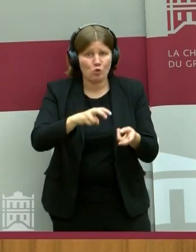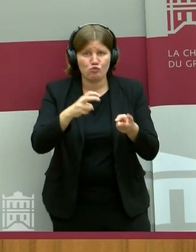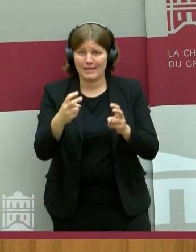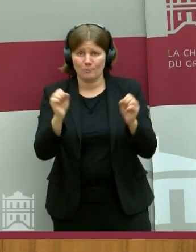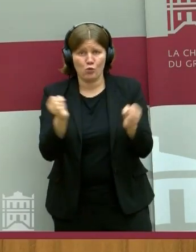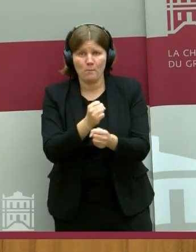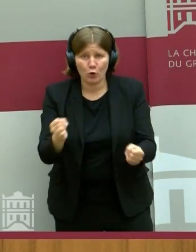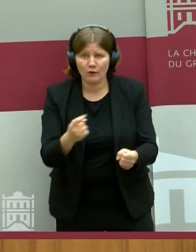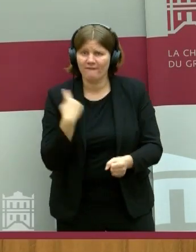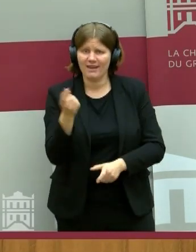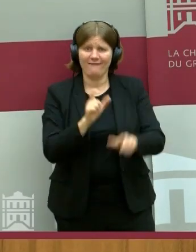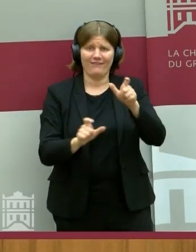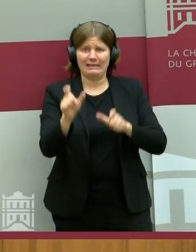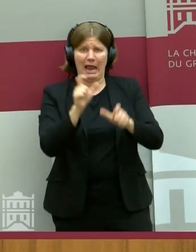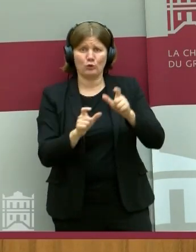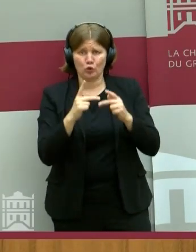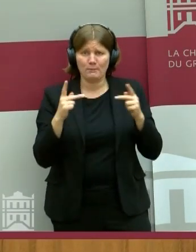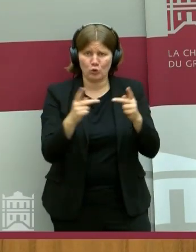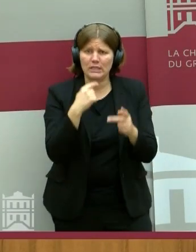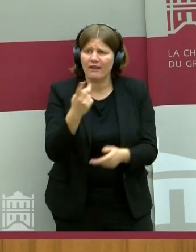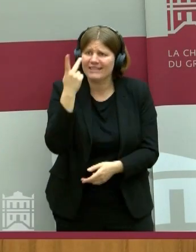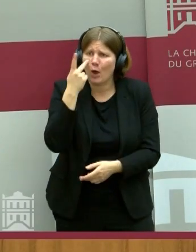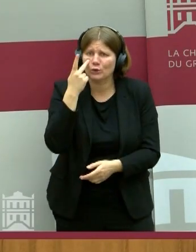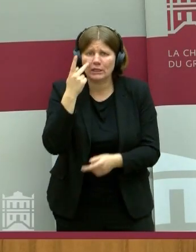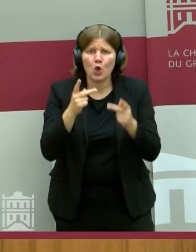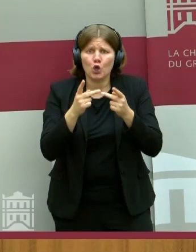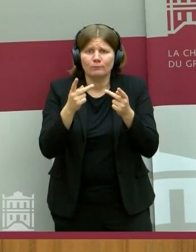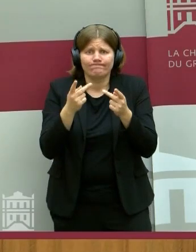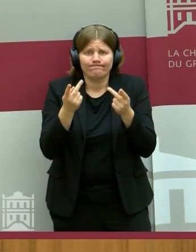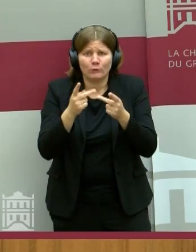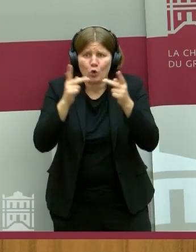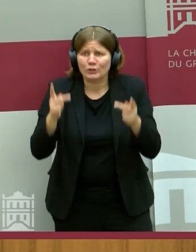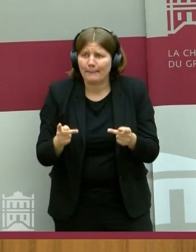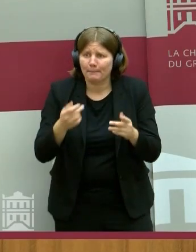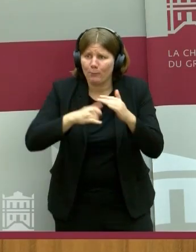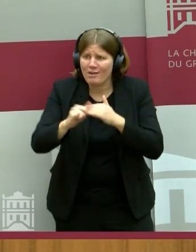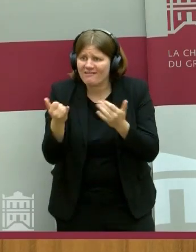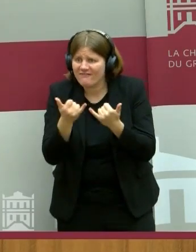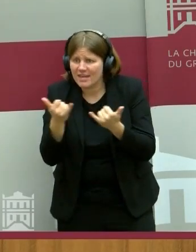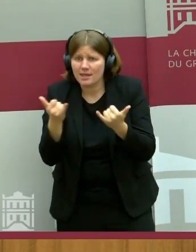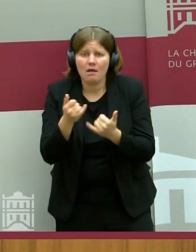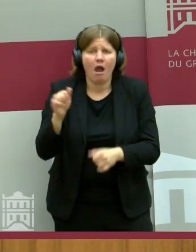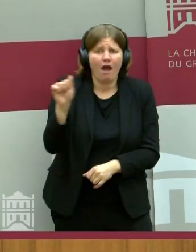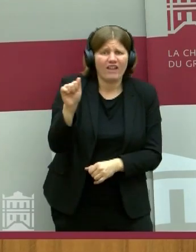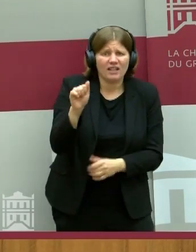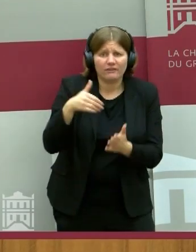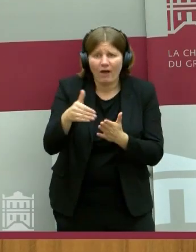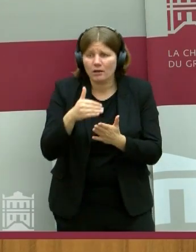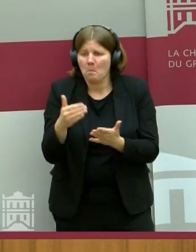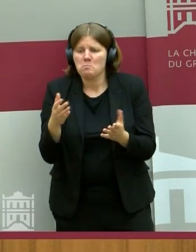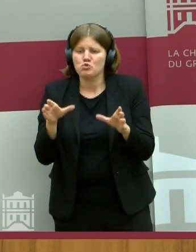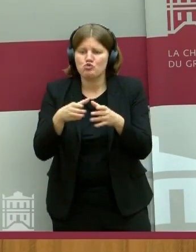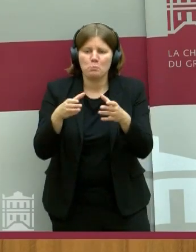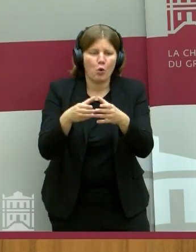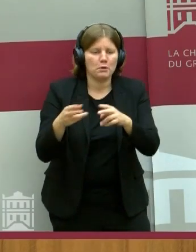und der Verteidigungskommission gesagt, was ist denn das Konzept für Afghanistan? Und da sind wir gesagt, wir bleiben da und wir verlieren als Truppen auf die und die Plätze